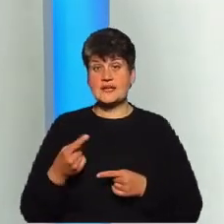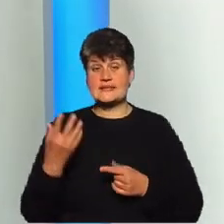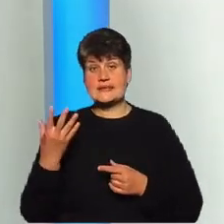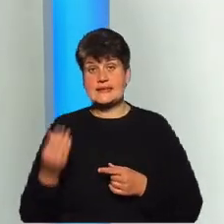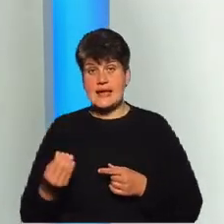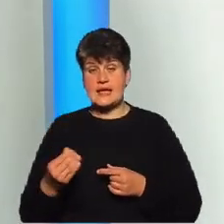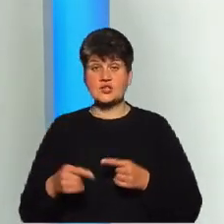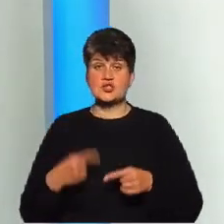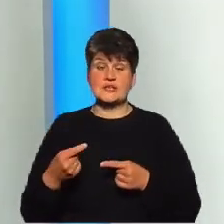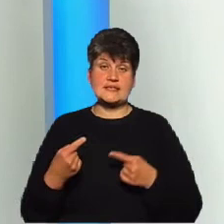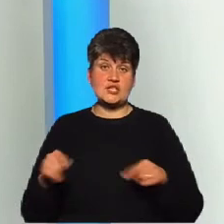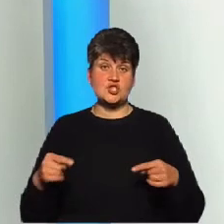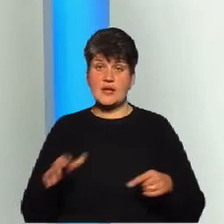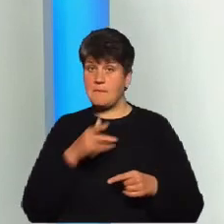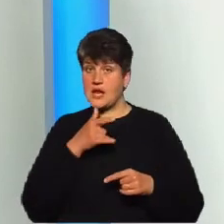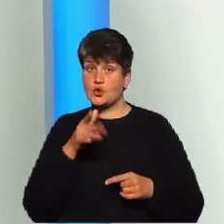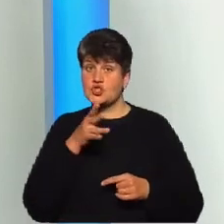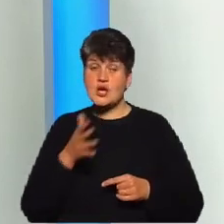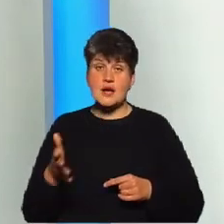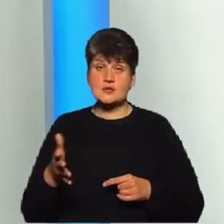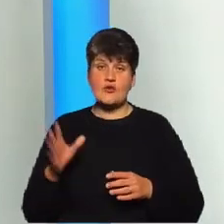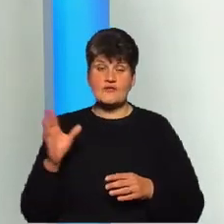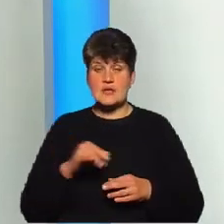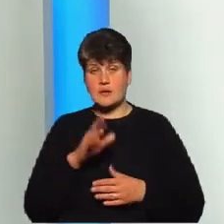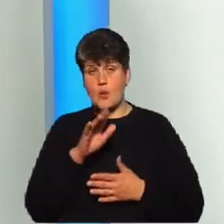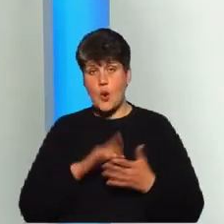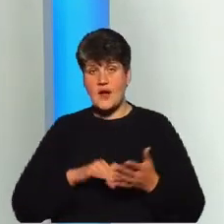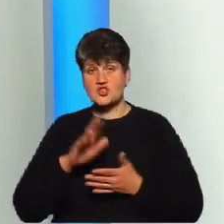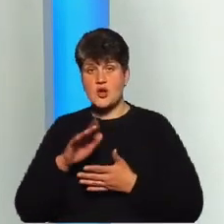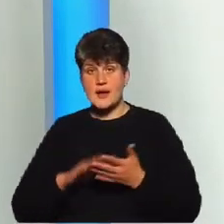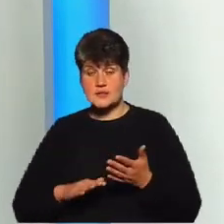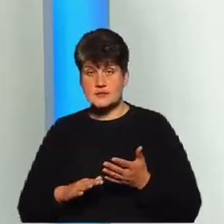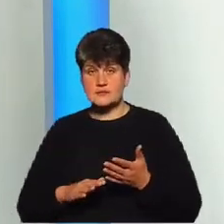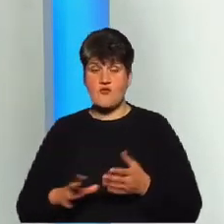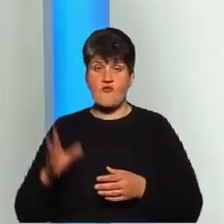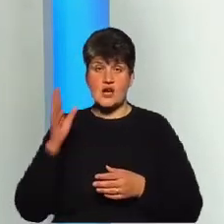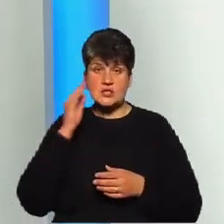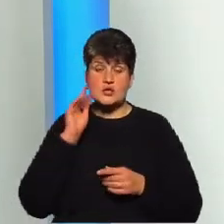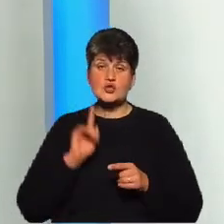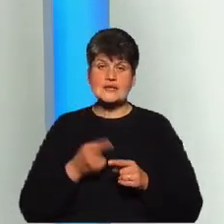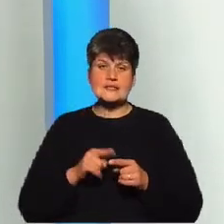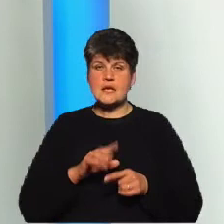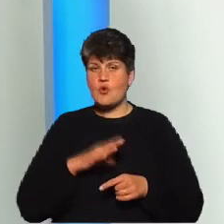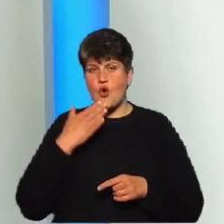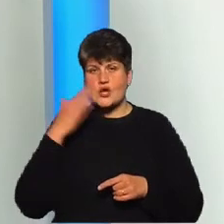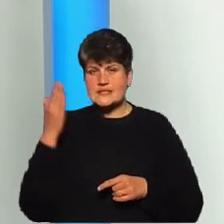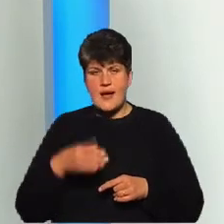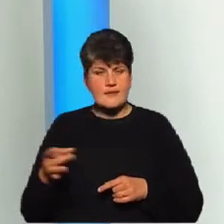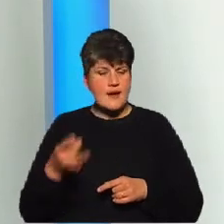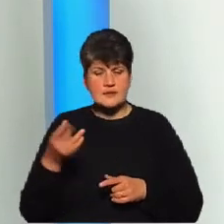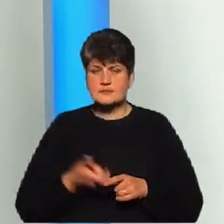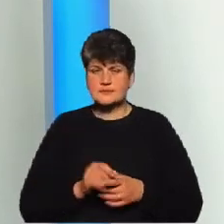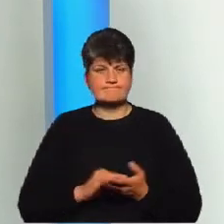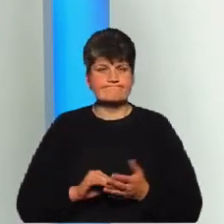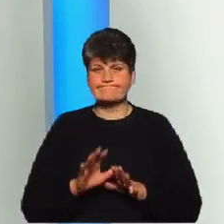інший період часу все пробачається. Вважається, що це вже був останній раз, що більше такого не повториться,